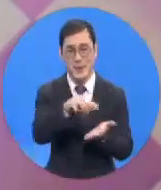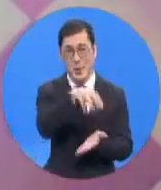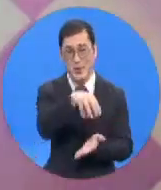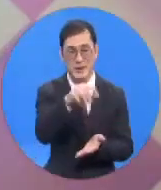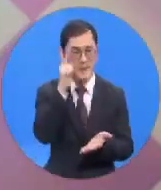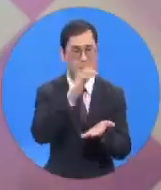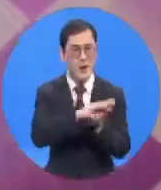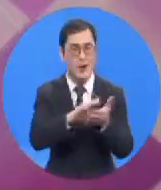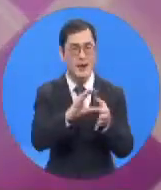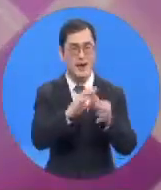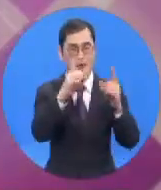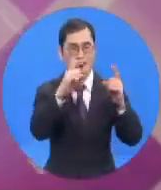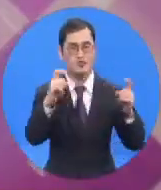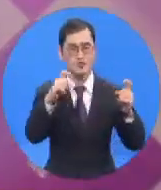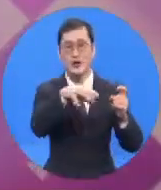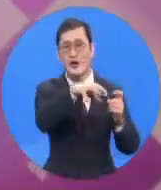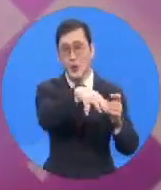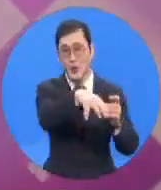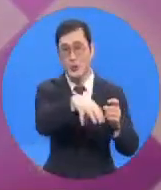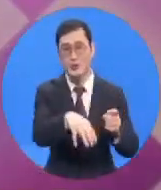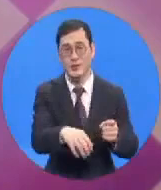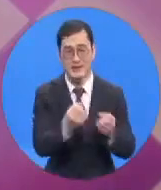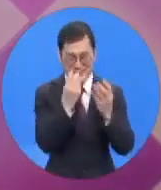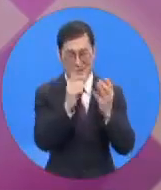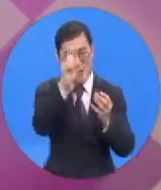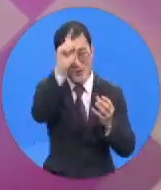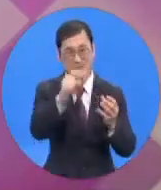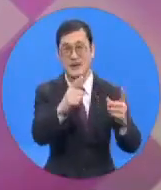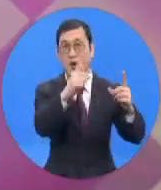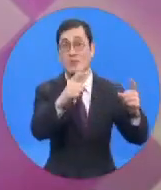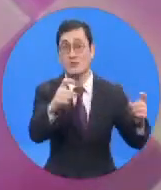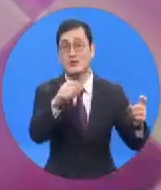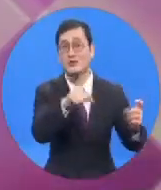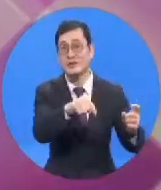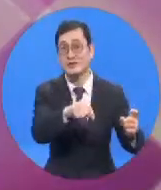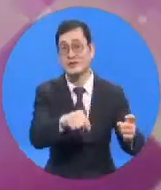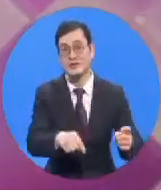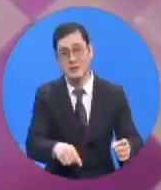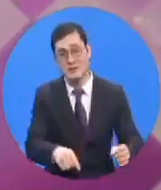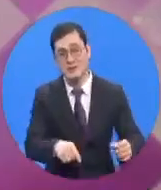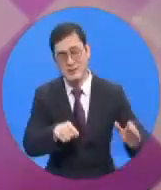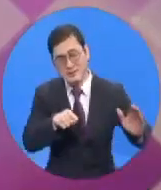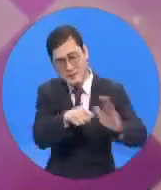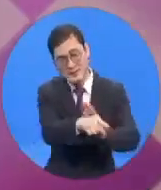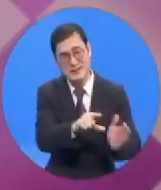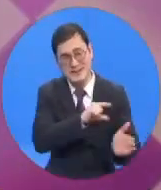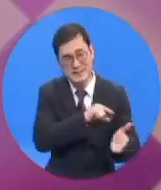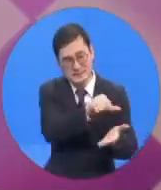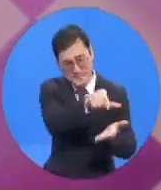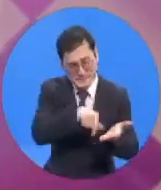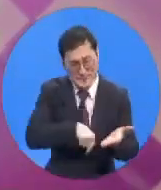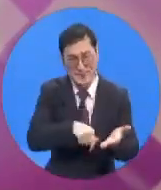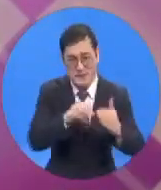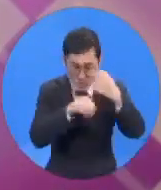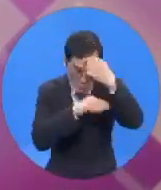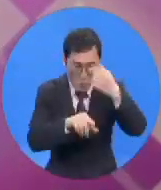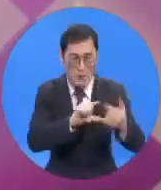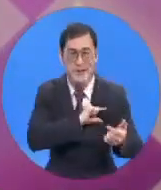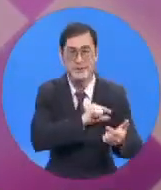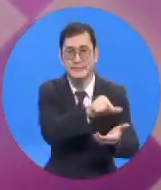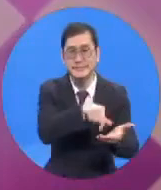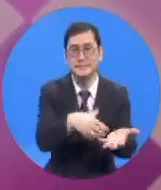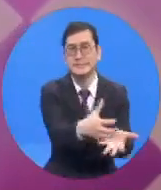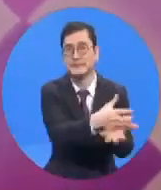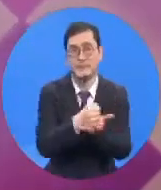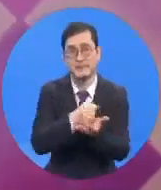평화의 궁전에 들어가서 신천지 명단을 확보하려고 이렇게 행정 집행을 했던 그런 모습 보이는데 박선영 대변인님,